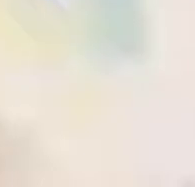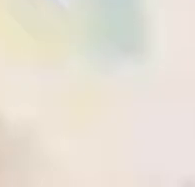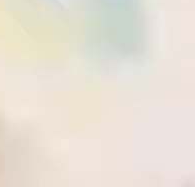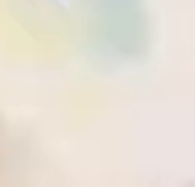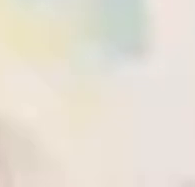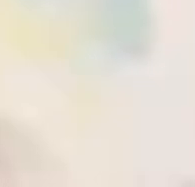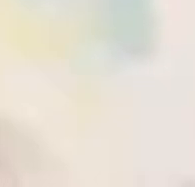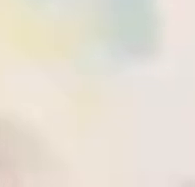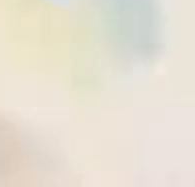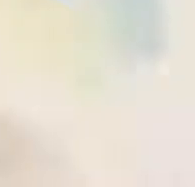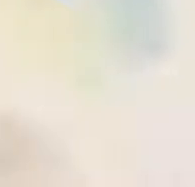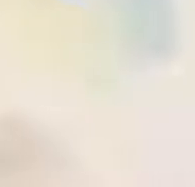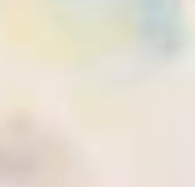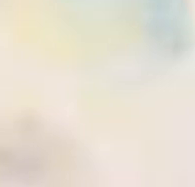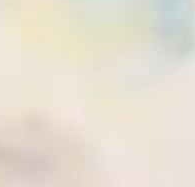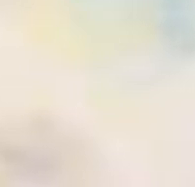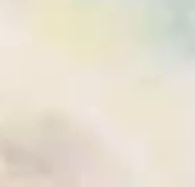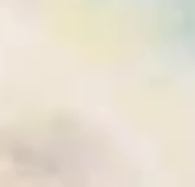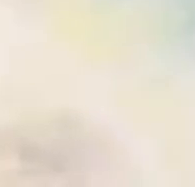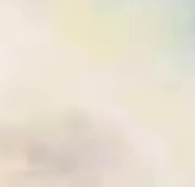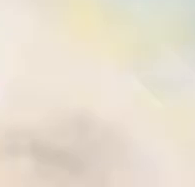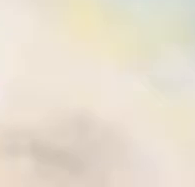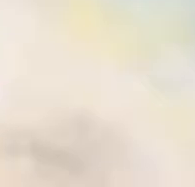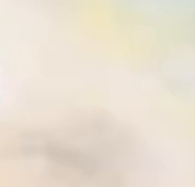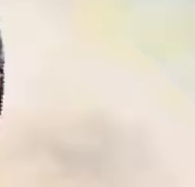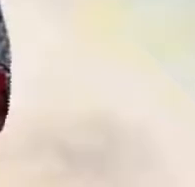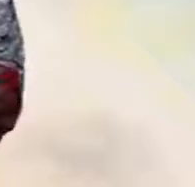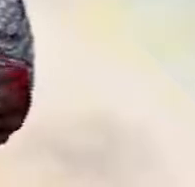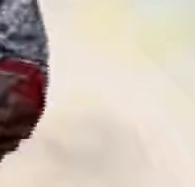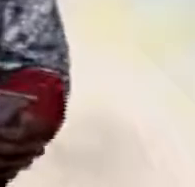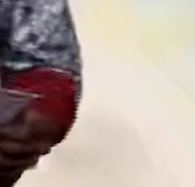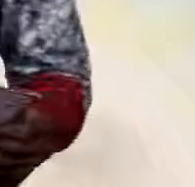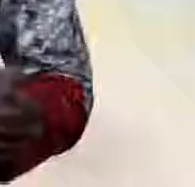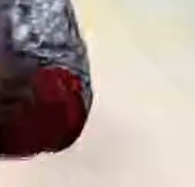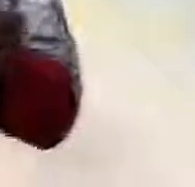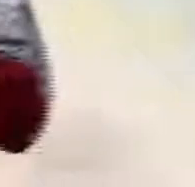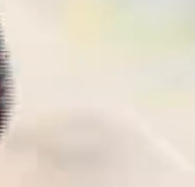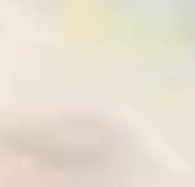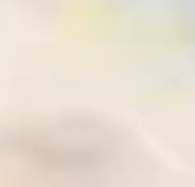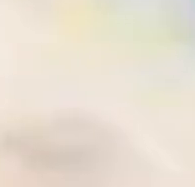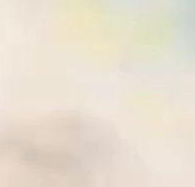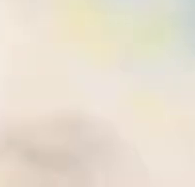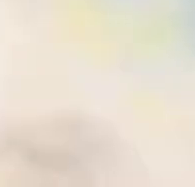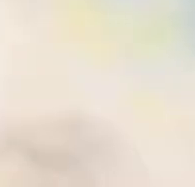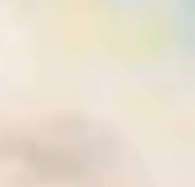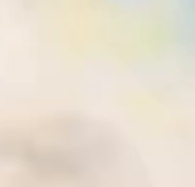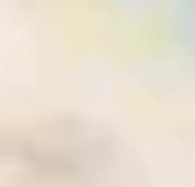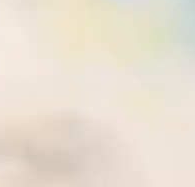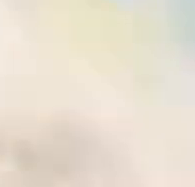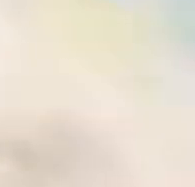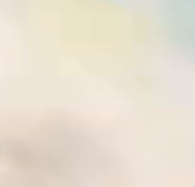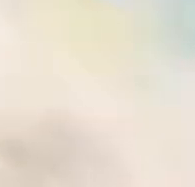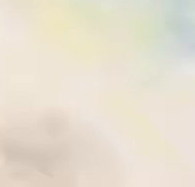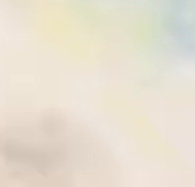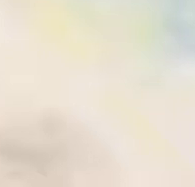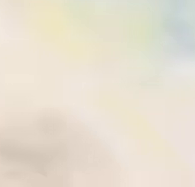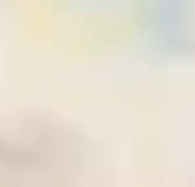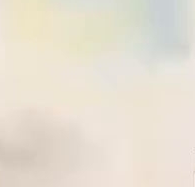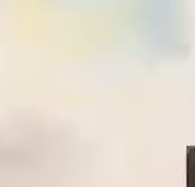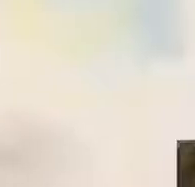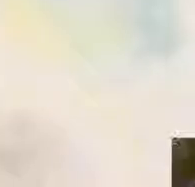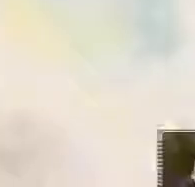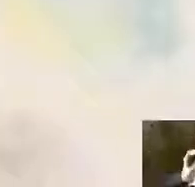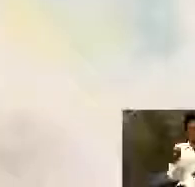sana wewe ambaye umechagua leo kuandamana tena pamoja nasi katika vipindi vyetu vya jioni ya leo. Vipindi